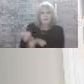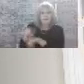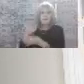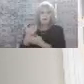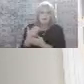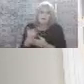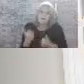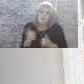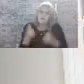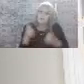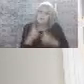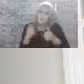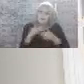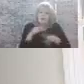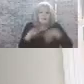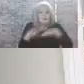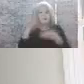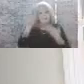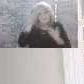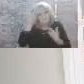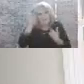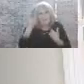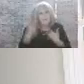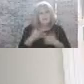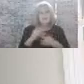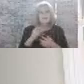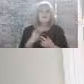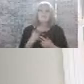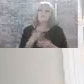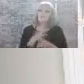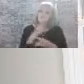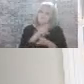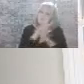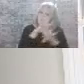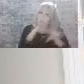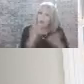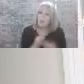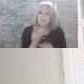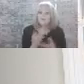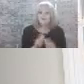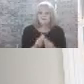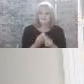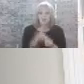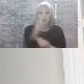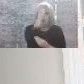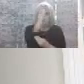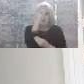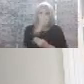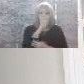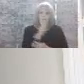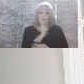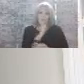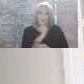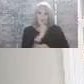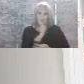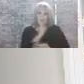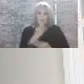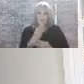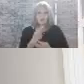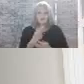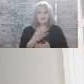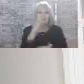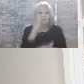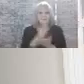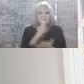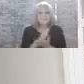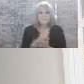ingeval daar 'n klomp voertuie is sodat ons met 'n paar mense op 'n slag 'n intieme, heilige oomblik kan skep. Maak seker dat jy